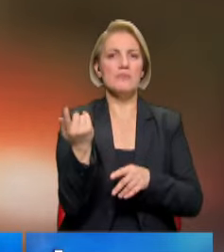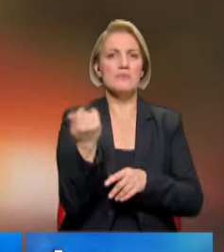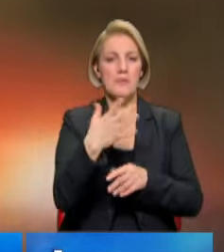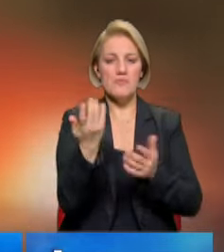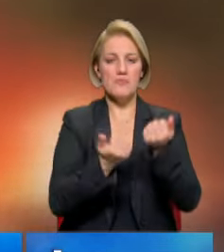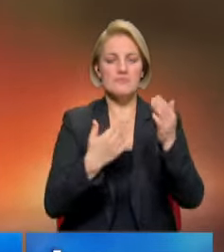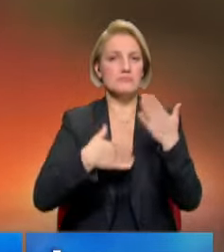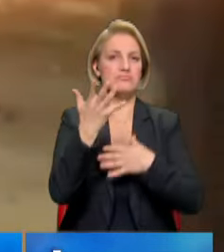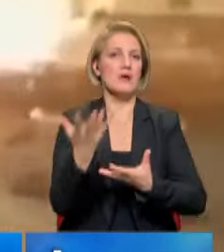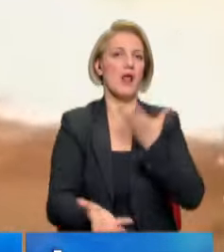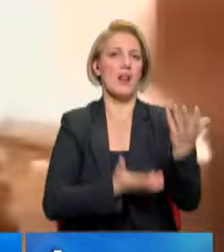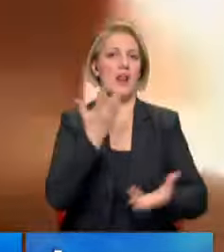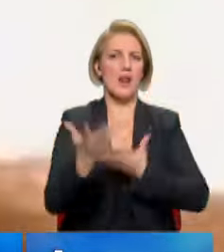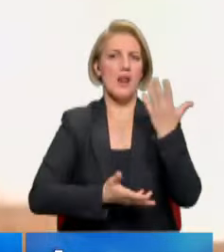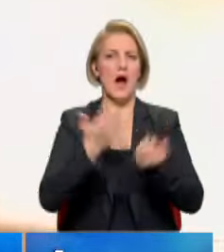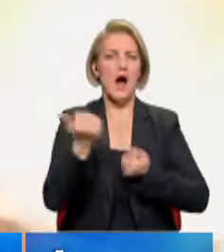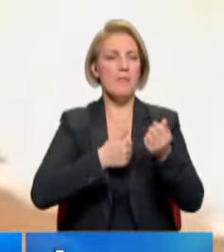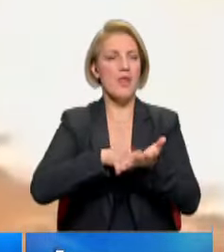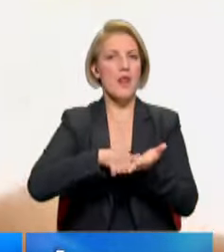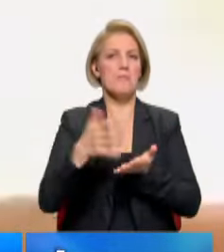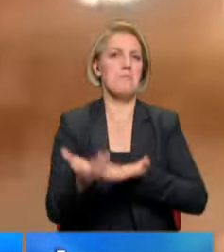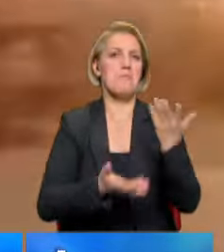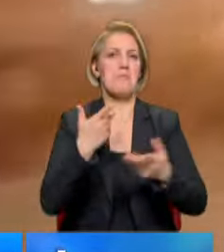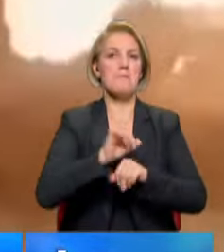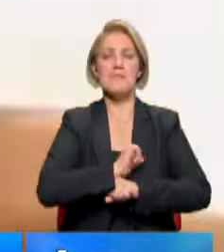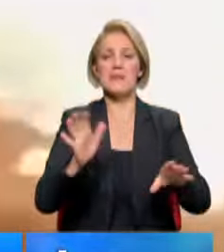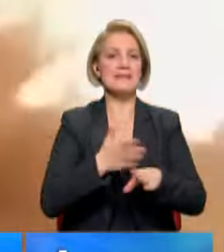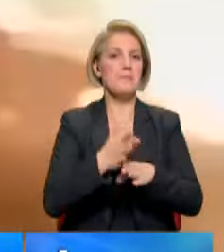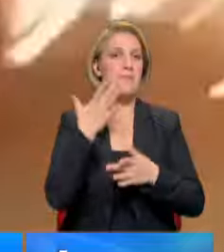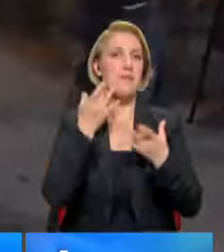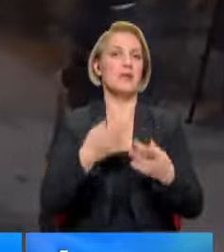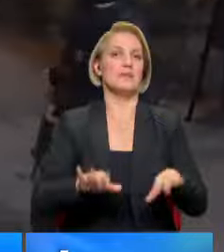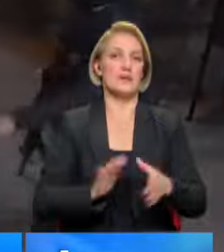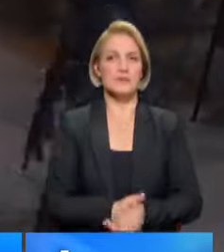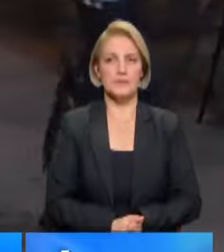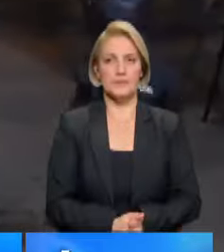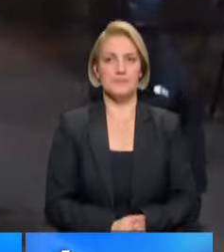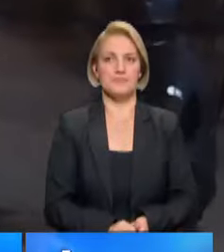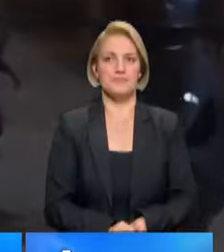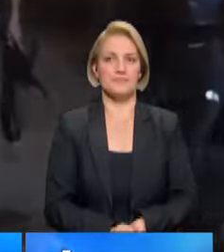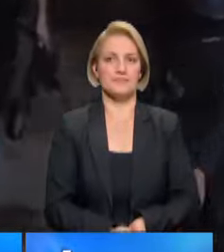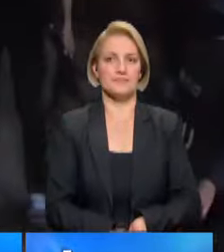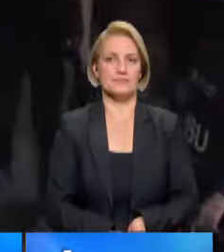yangın çıktı. Çok sayıda otomobil tamamen yandı. Patlamanın sebebi henüz netlik kazanmadı.